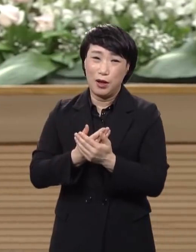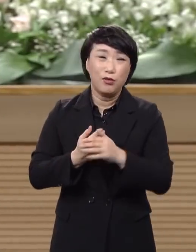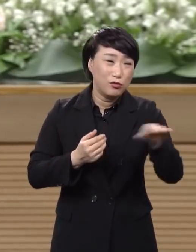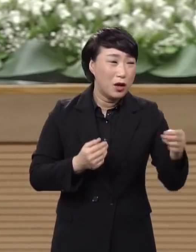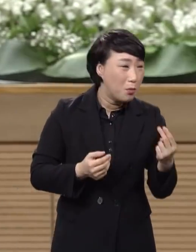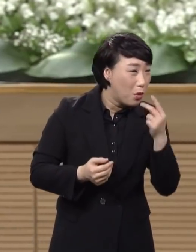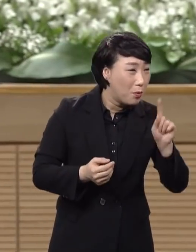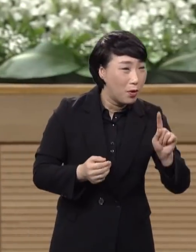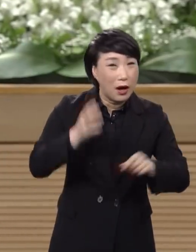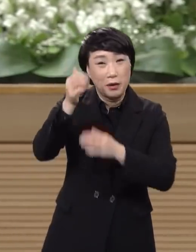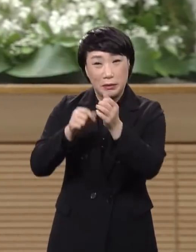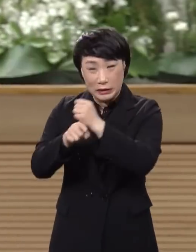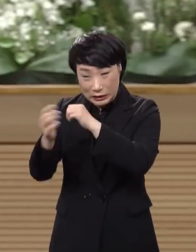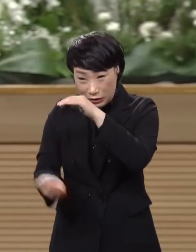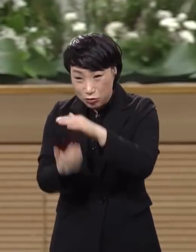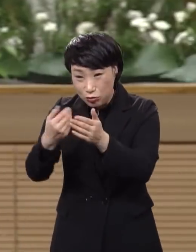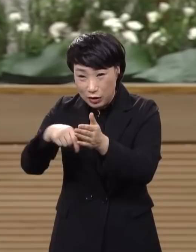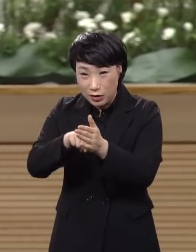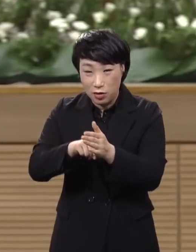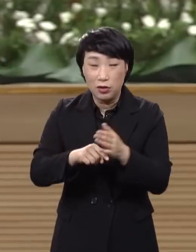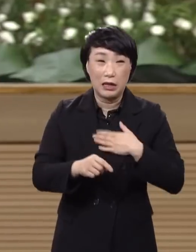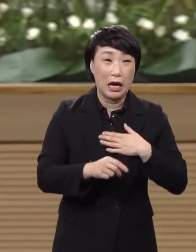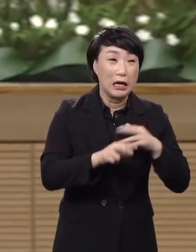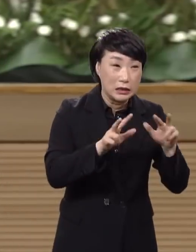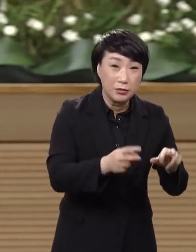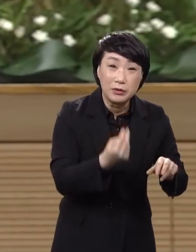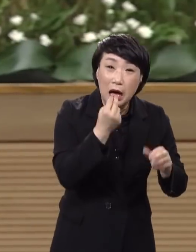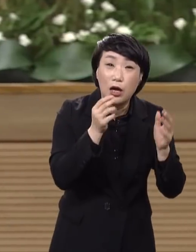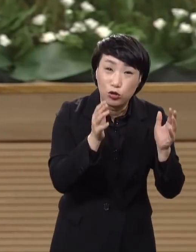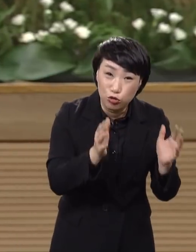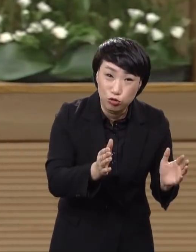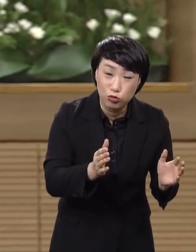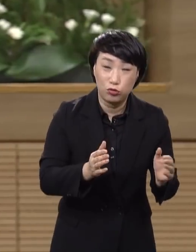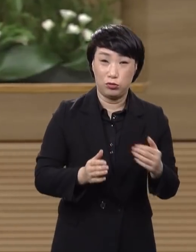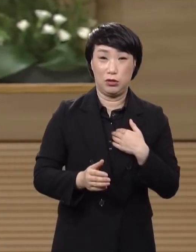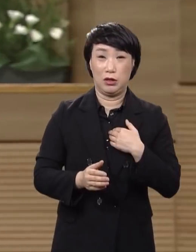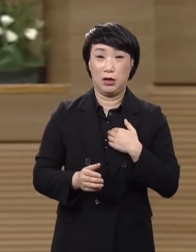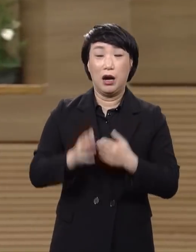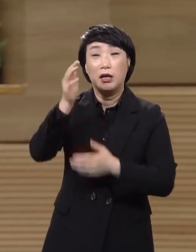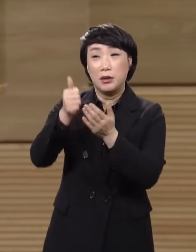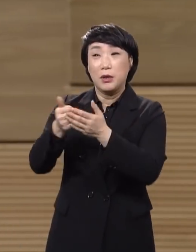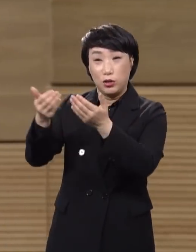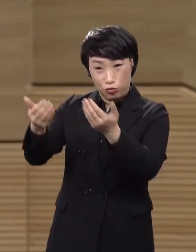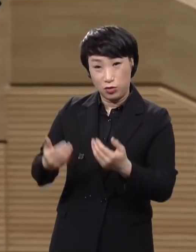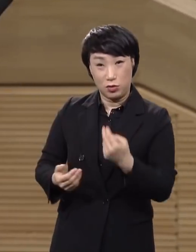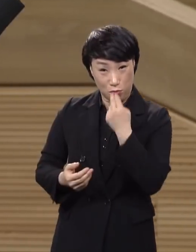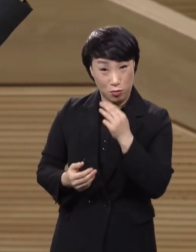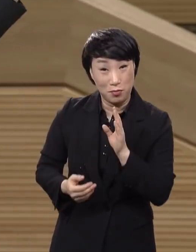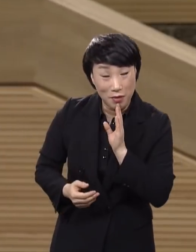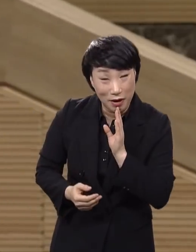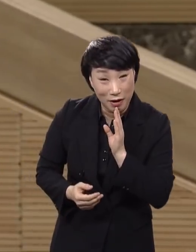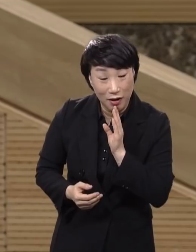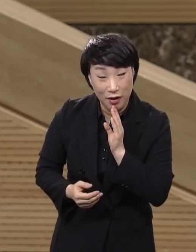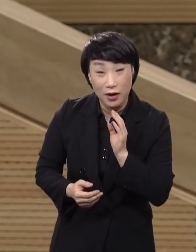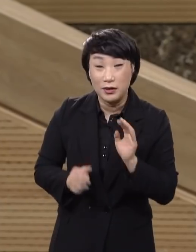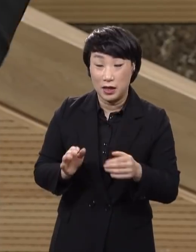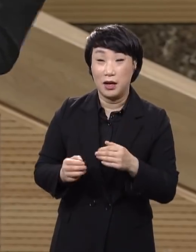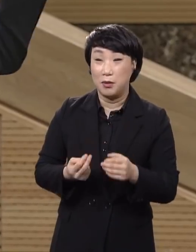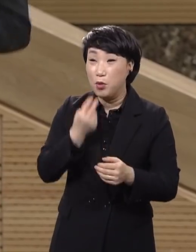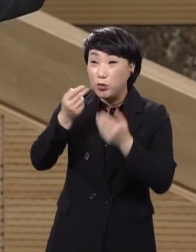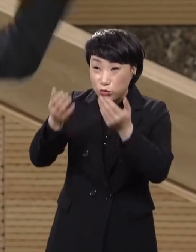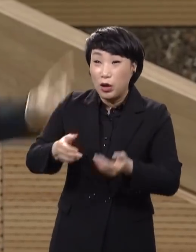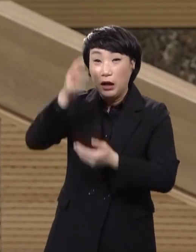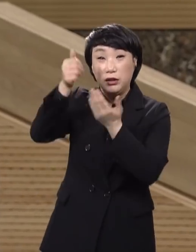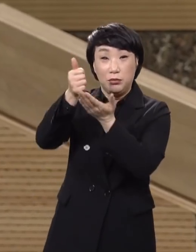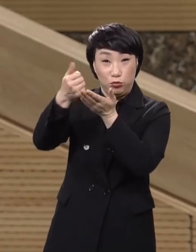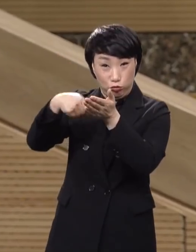하나님의 뜻을 이루기 위해서 살고 있기에, 하나님이 주셨기에 주신 일을